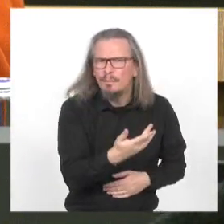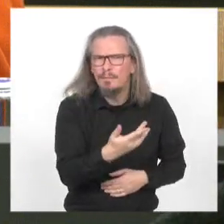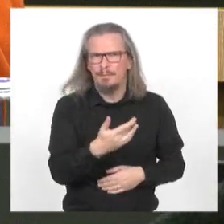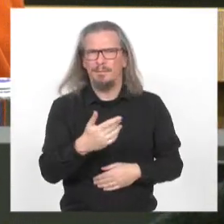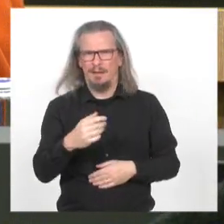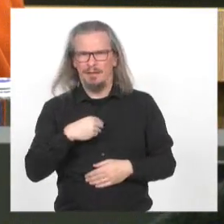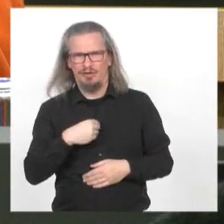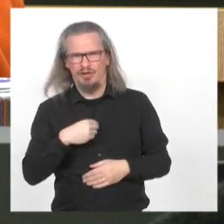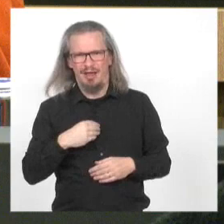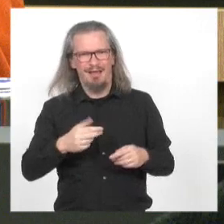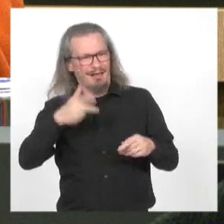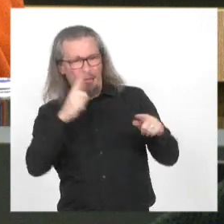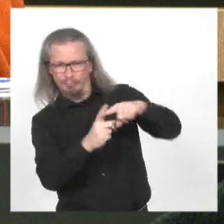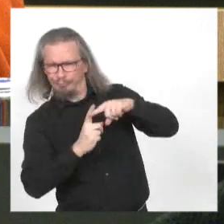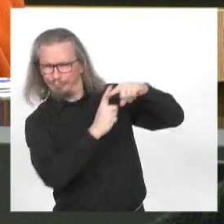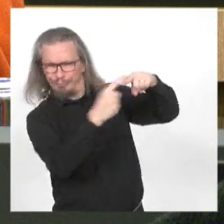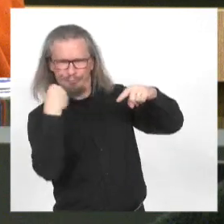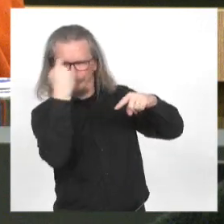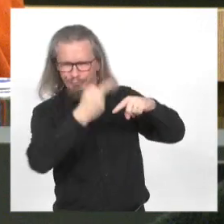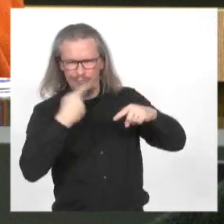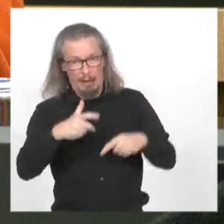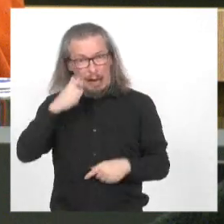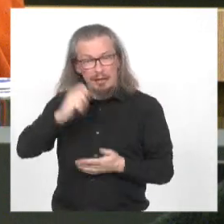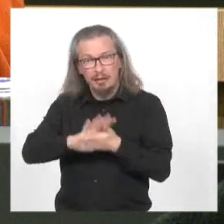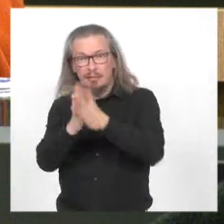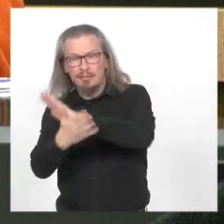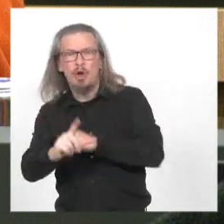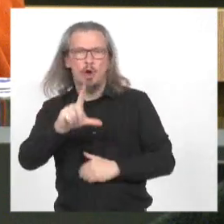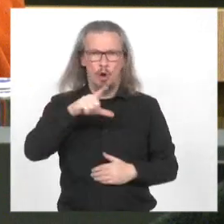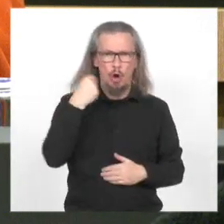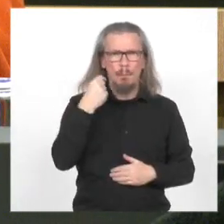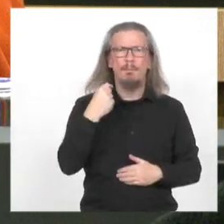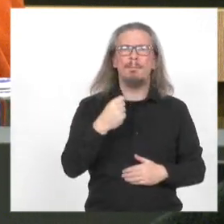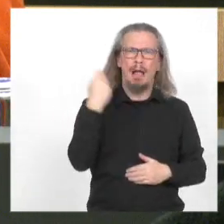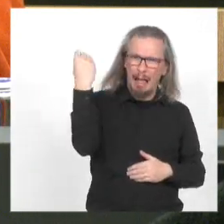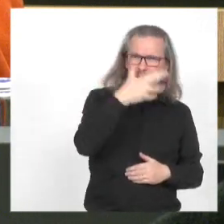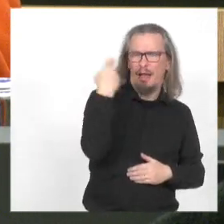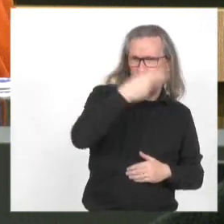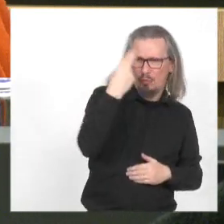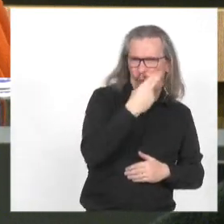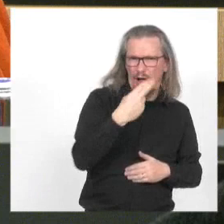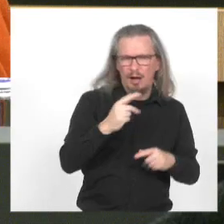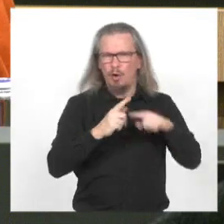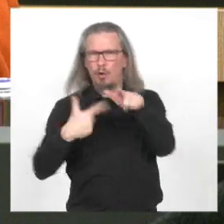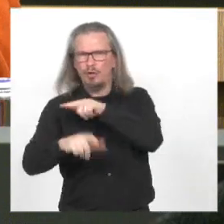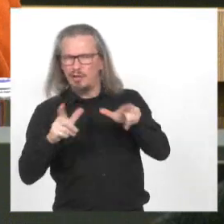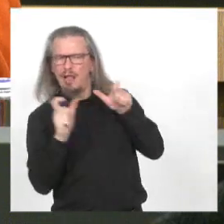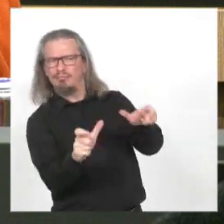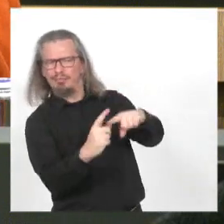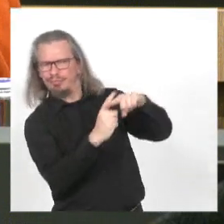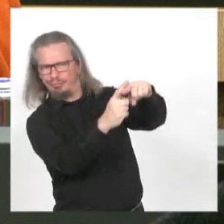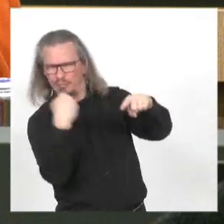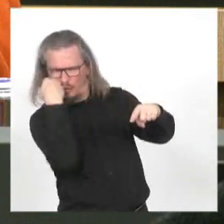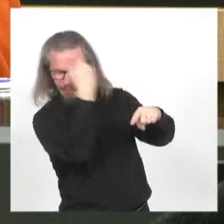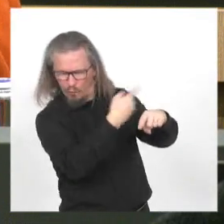biais racistes de cette reconnaissance faciale. Robert Williams, un Afro-Américain, a passé 30 heures en détention parce qu'un logiciel avait jugé identique la